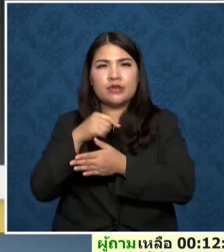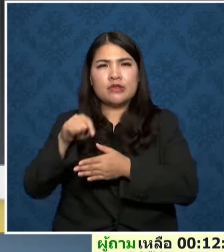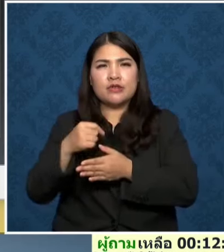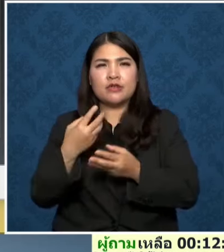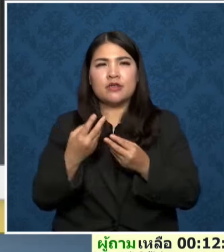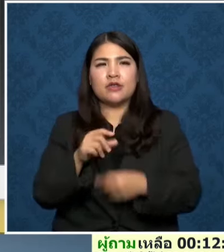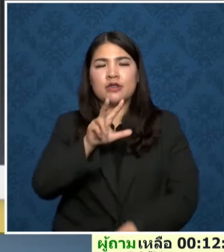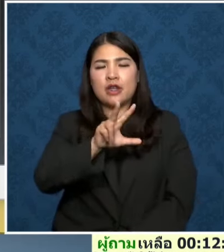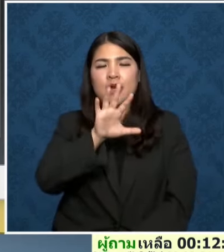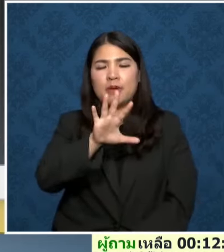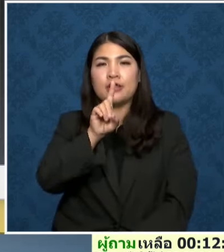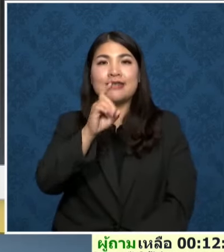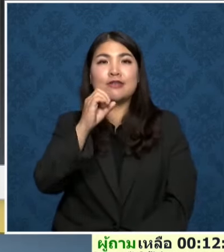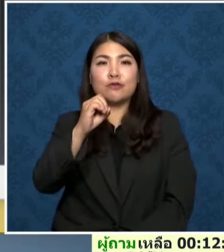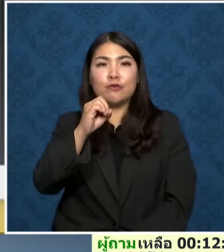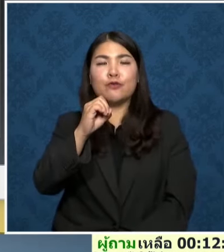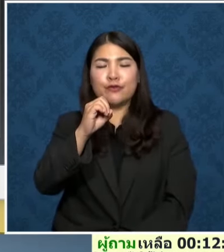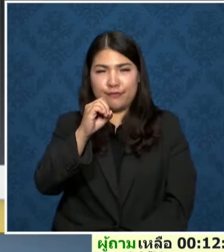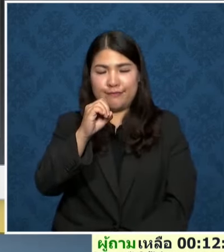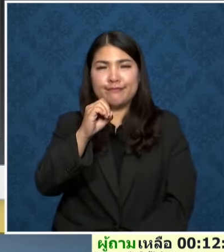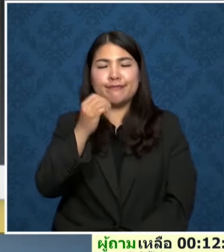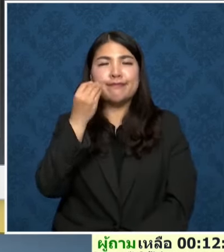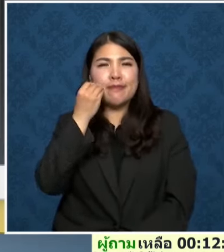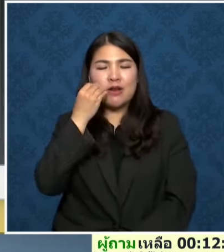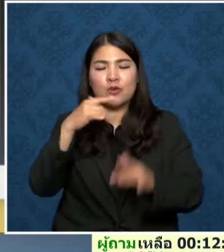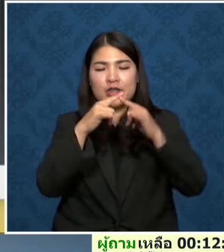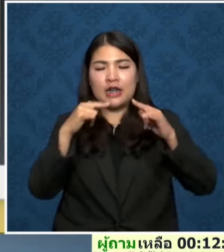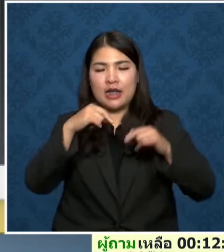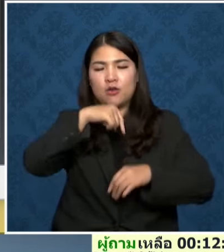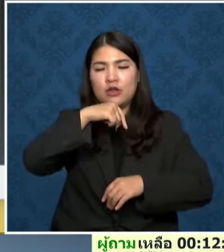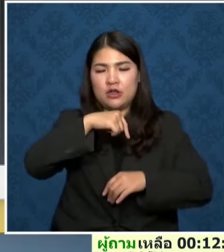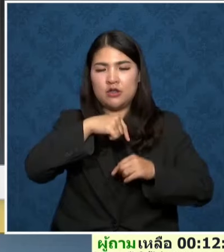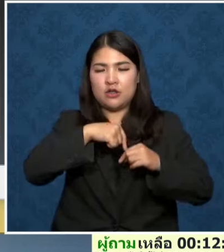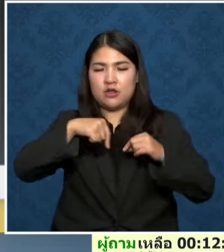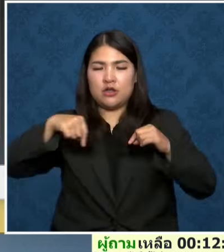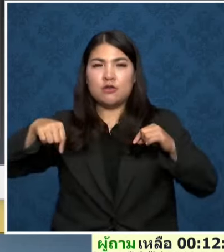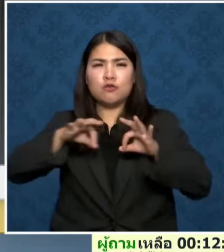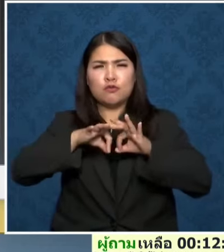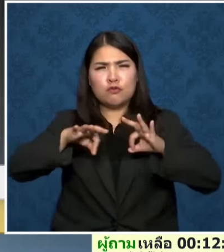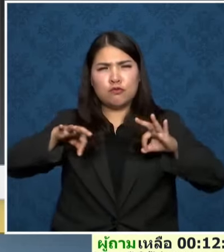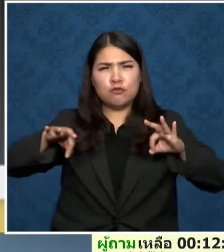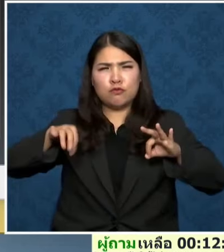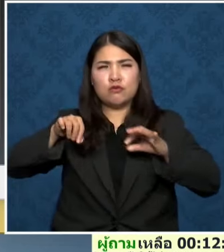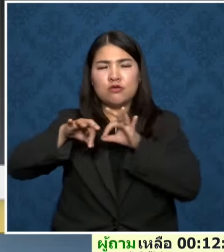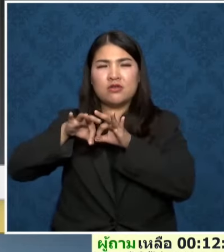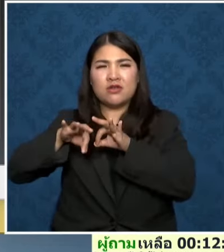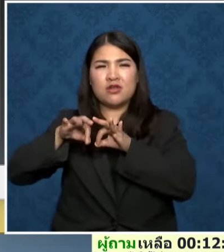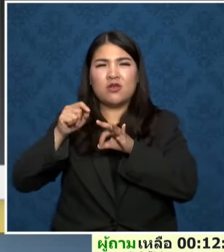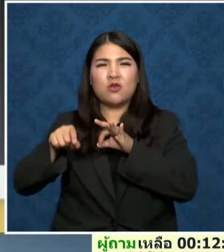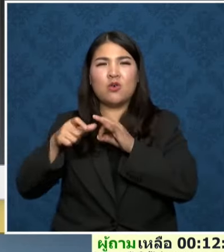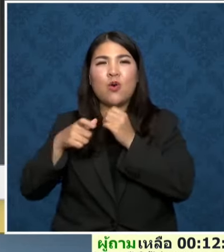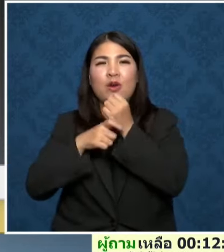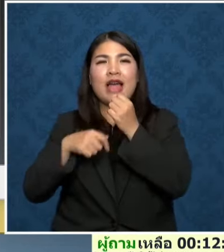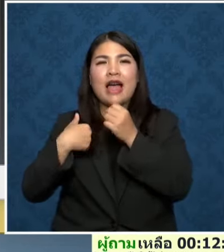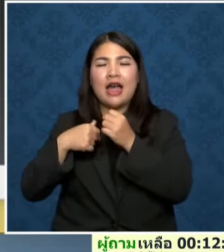เลข 3510 นะคะช่วงบานหวยสาราถึปากท่อ ไปยาวไปจนถึงนะคะหนองยาปร้องจัหดเพ